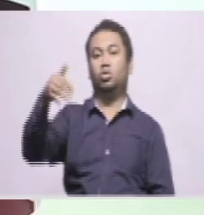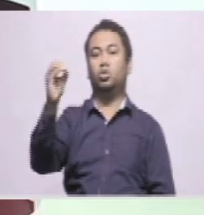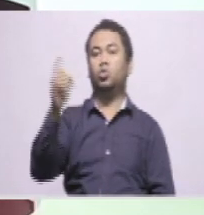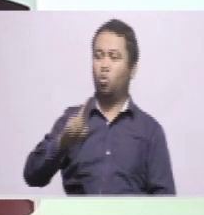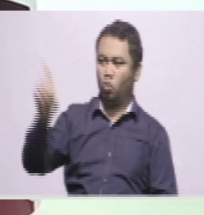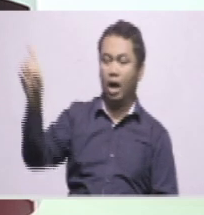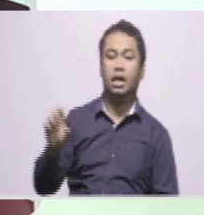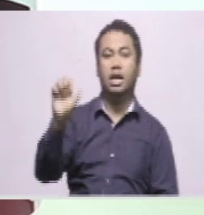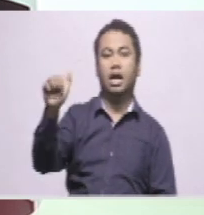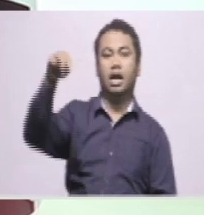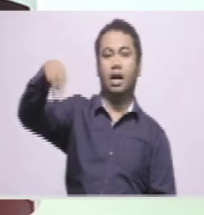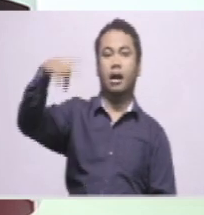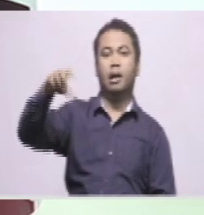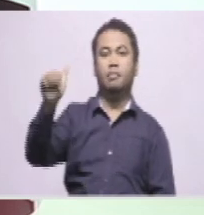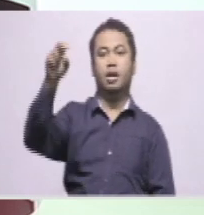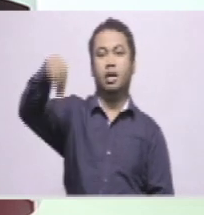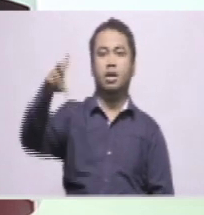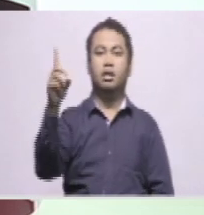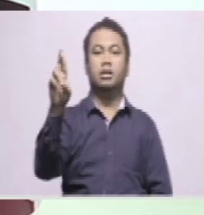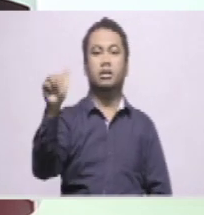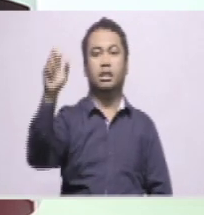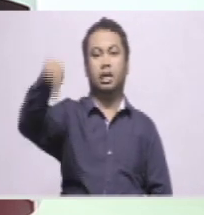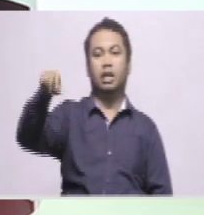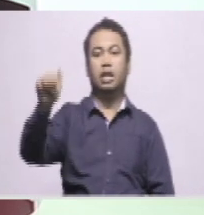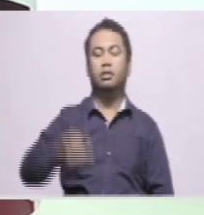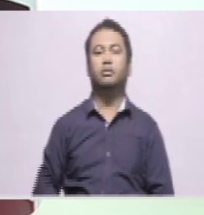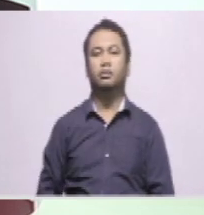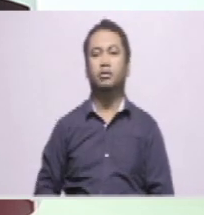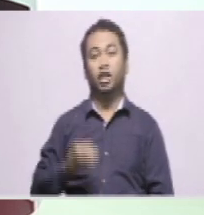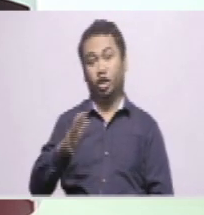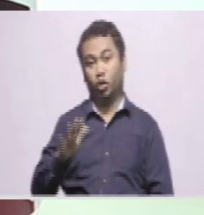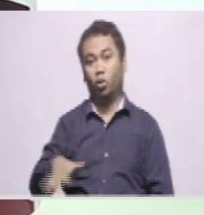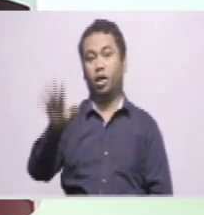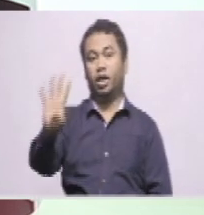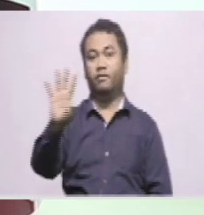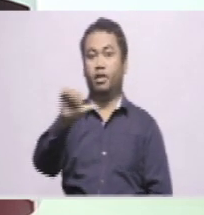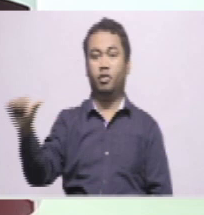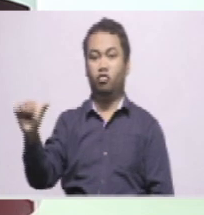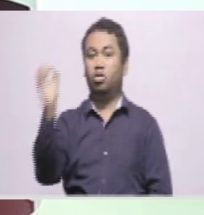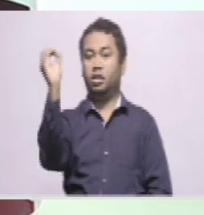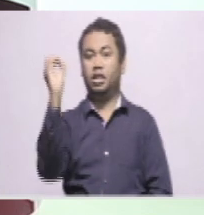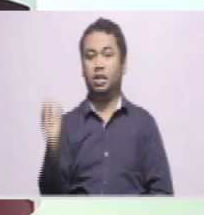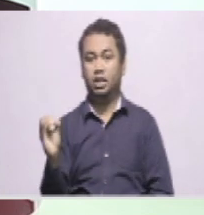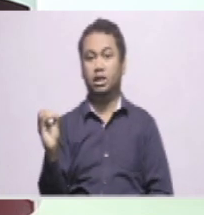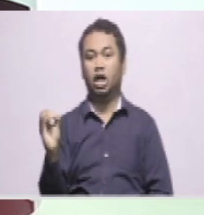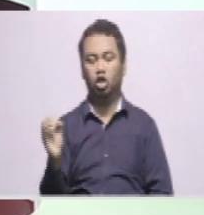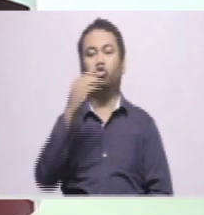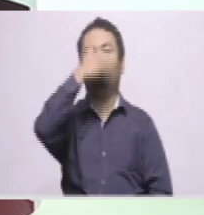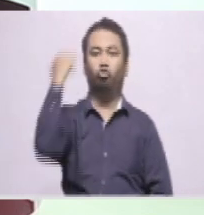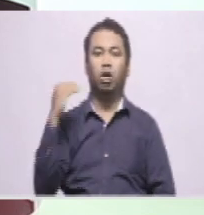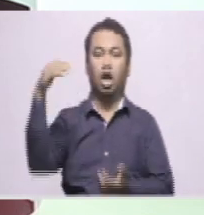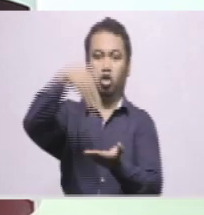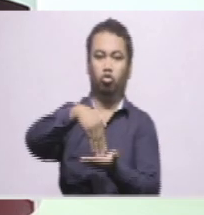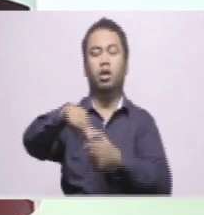Tsinanana. Tao anatin'izay no nahitana fa manodidina ny 70 isan-jato ny tapahavitrihan'ireo